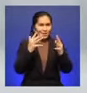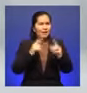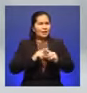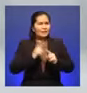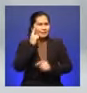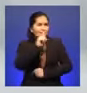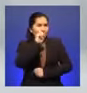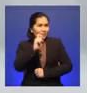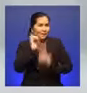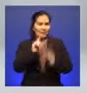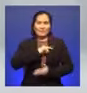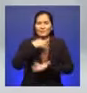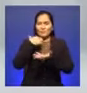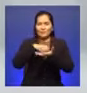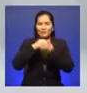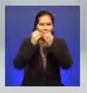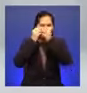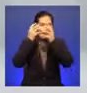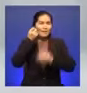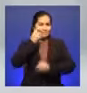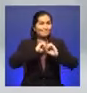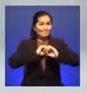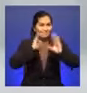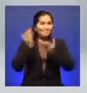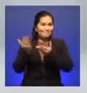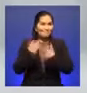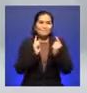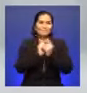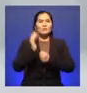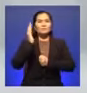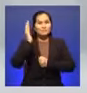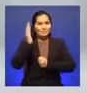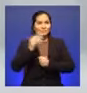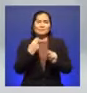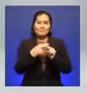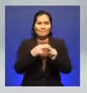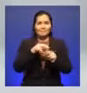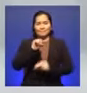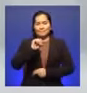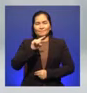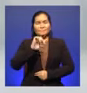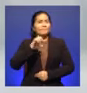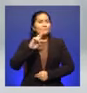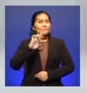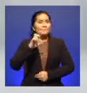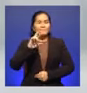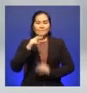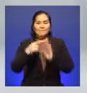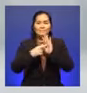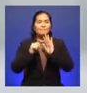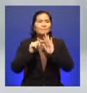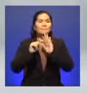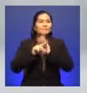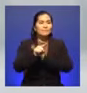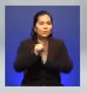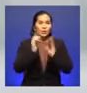สมบูรณ์ขึ้นนะคะก็จะเป็นวิทยากรของเราค่ะคุณสิริรัตน์ปัจฉิมกุลนะคะเจ้าพนักงานทันตสาธารณสุข